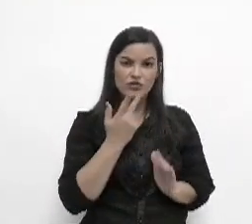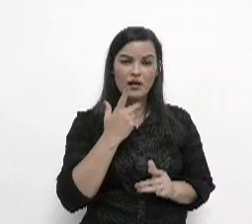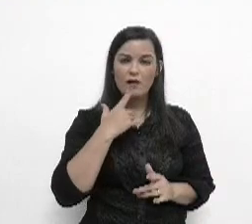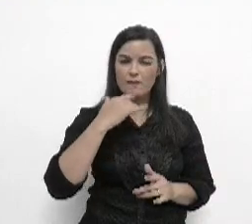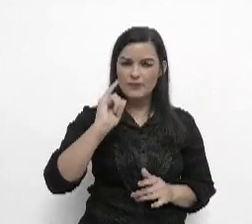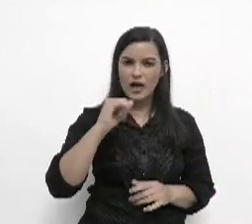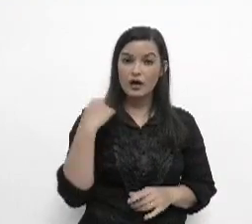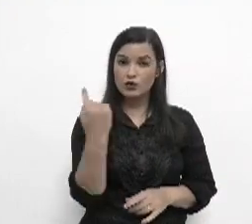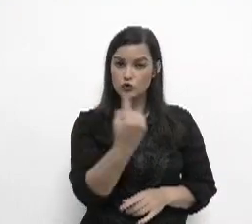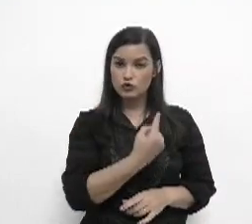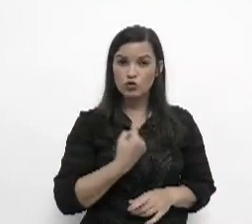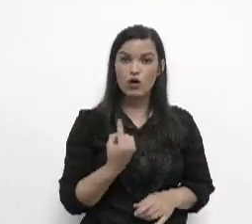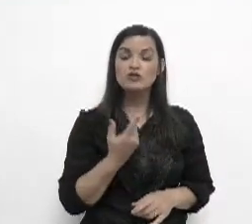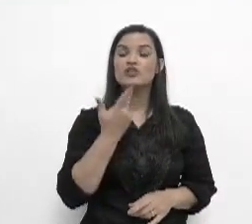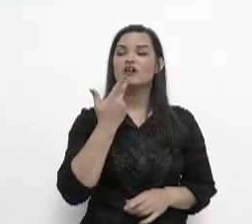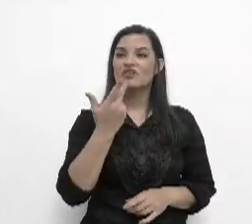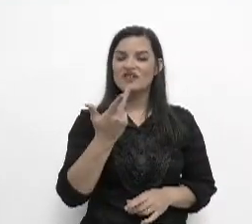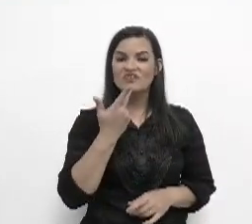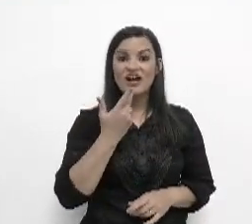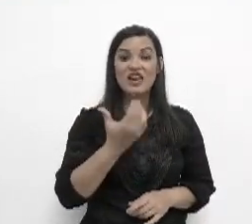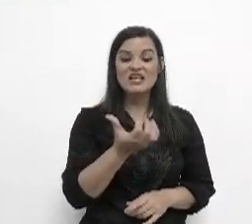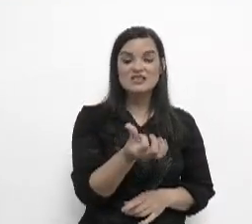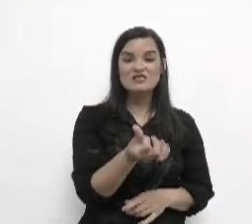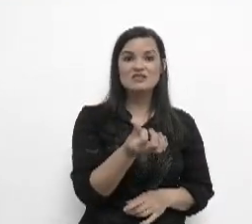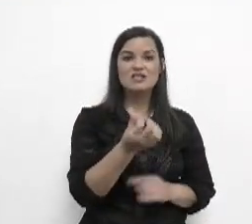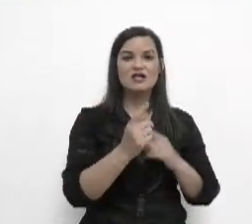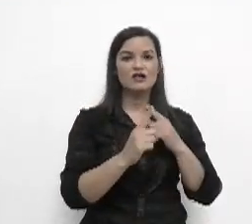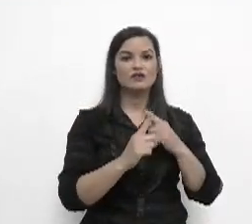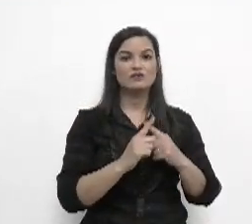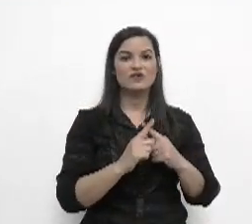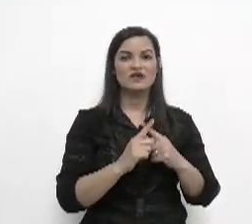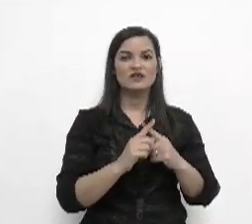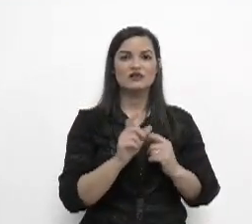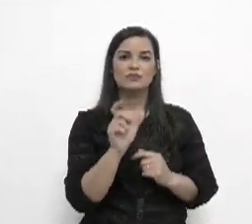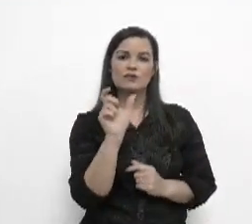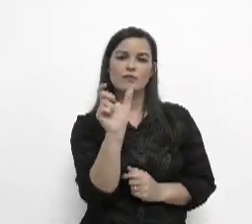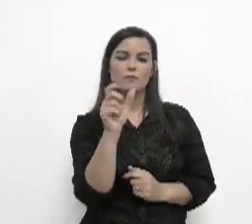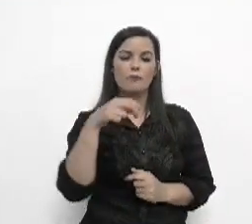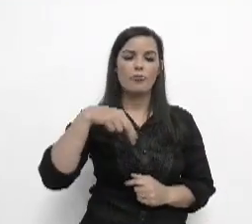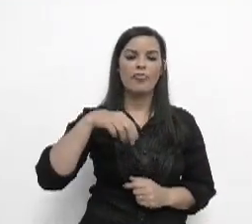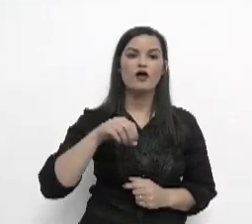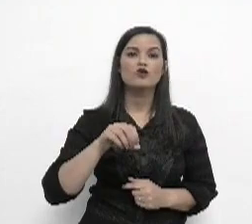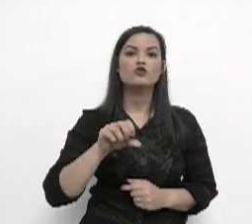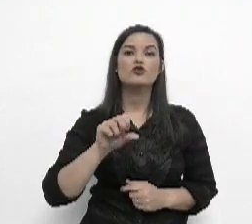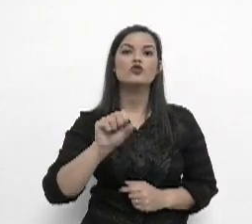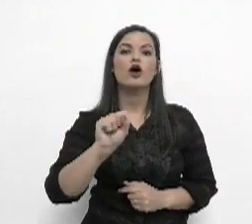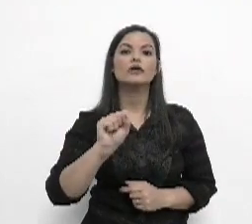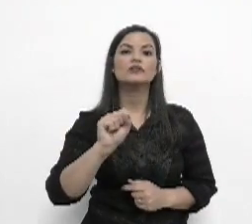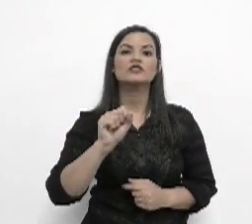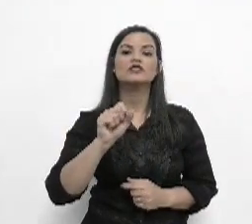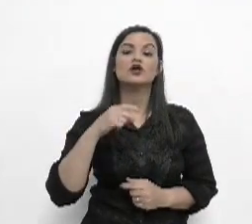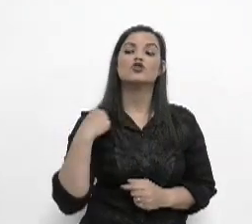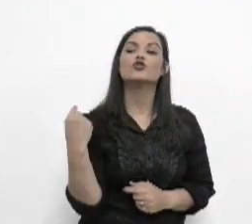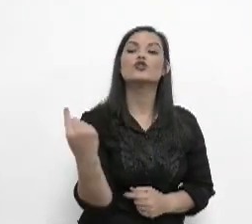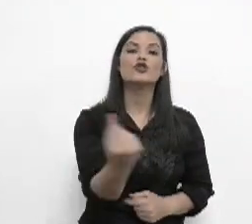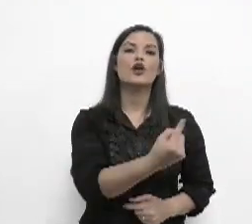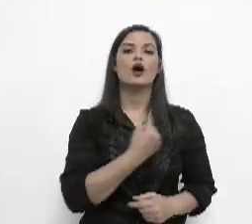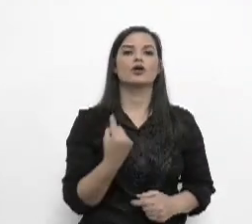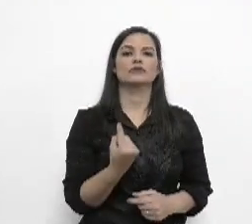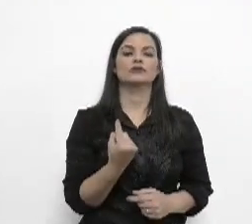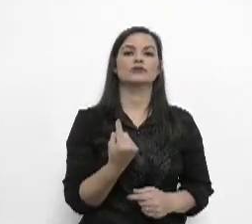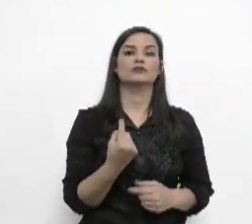vezes. 사울이 주의 귀한 일꾼이 되기 위해서는 이 형제 의식에 눈을 떠야 했습니다. E assim Saulo necessitava abrir os seus olhos